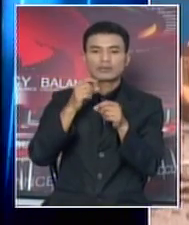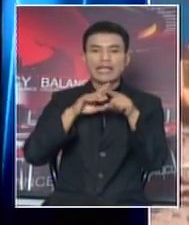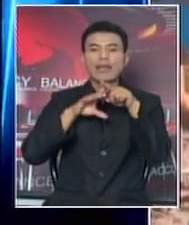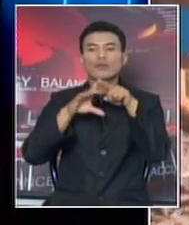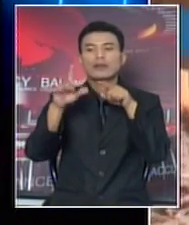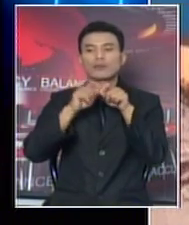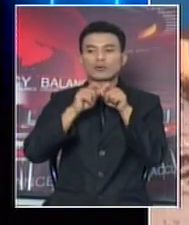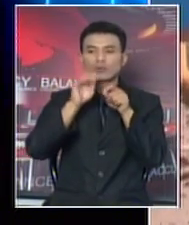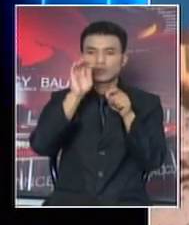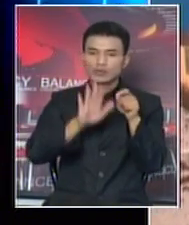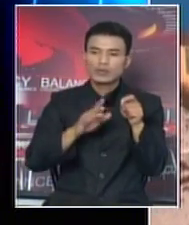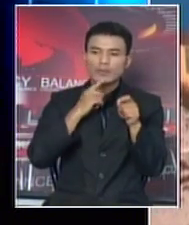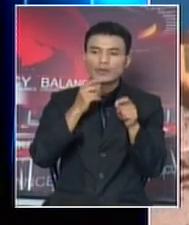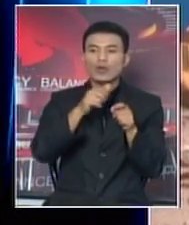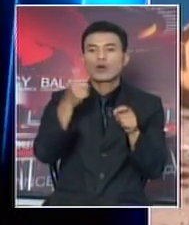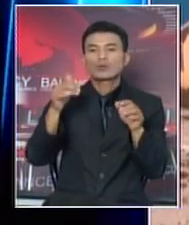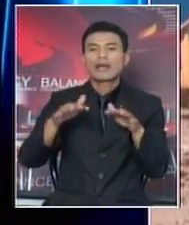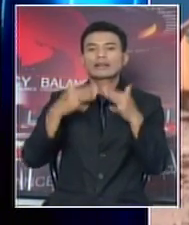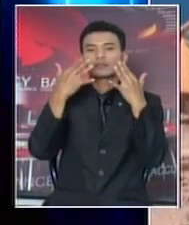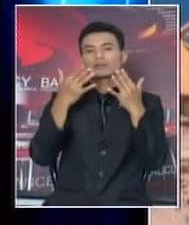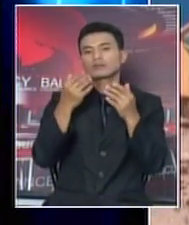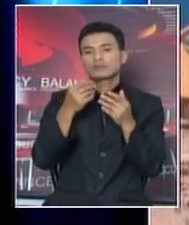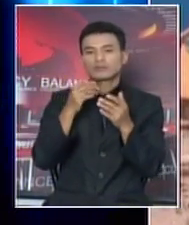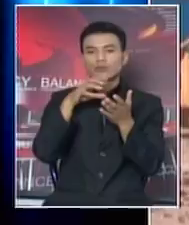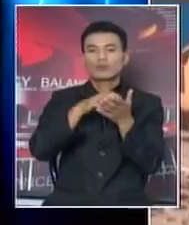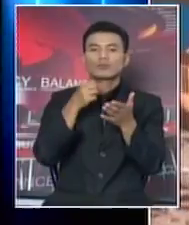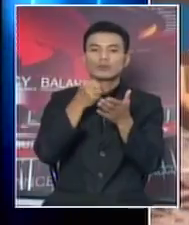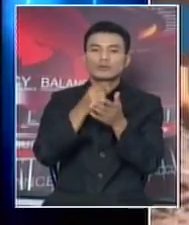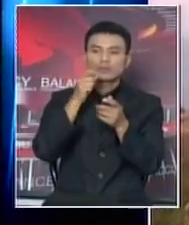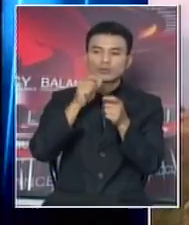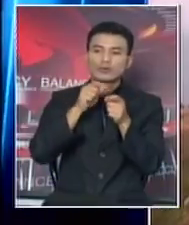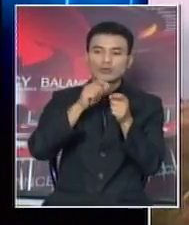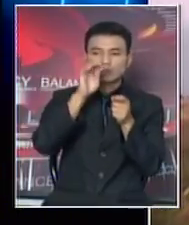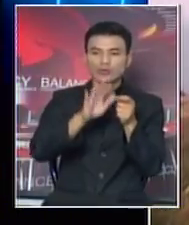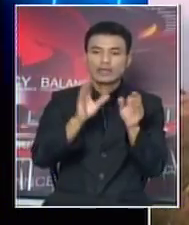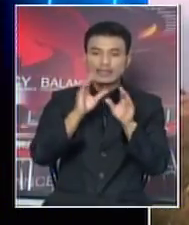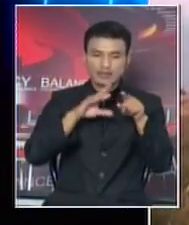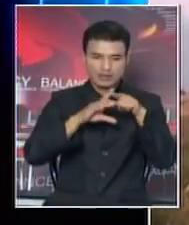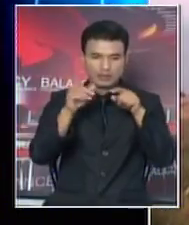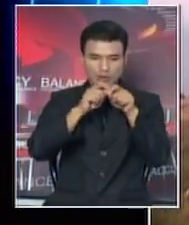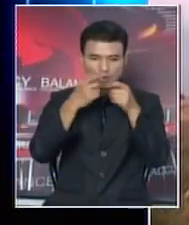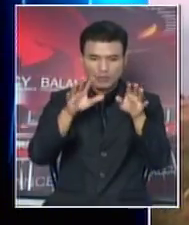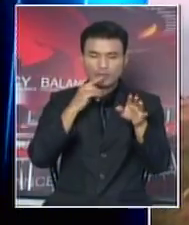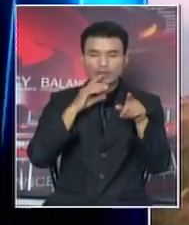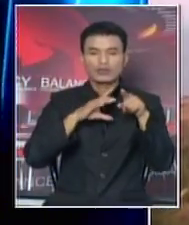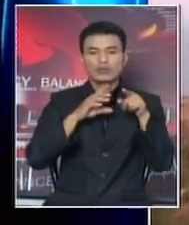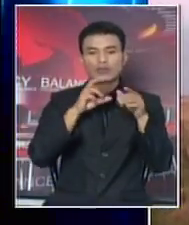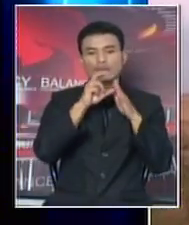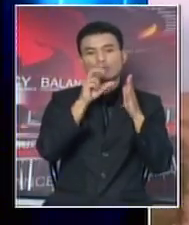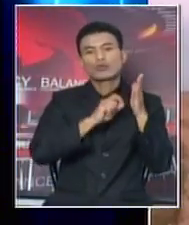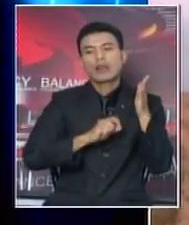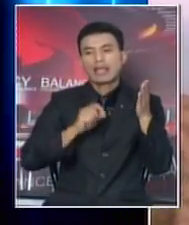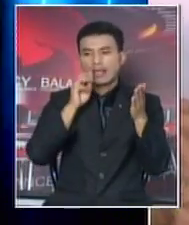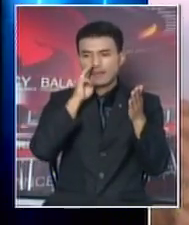दोलखा पर्यटकहरूको अर्को आकर्षक गन्तव्य बन्नेछ। चोरदिङसँग केबुल कार निर्माण भएमा दोलखामा नै एउटा उत्कृष्ट पर्यटकीय